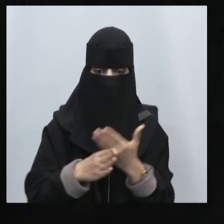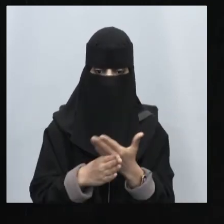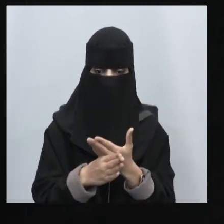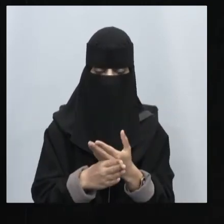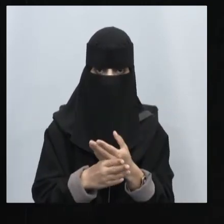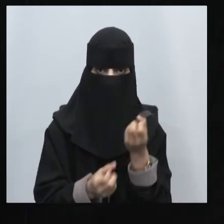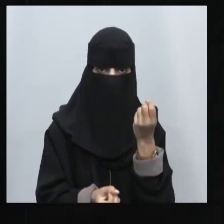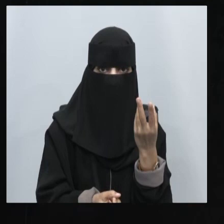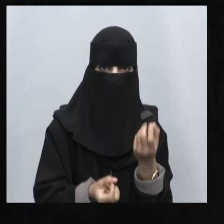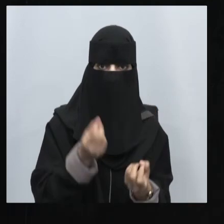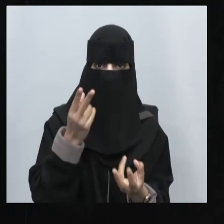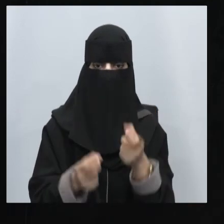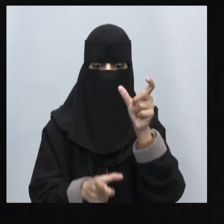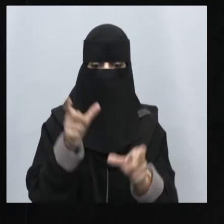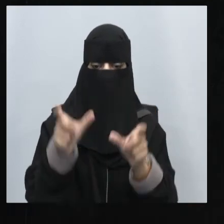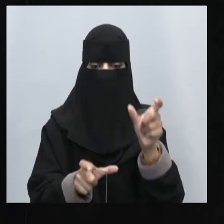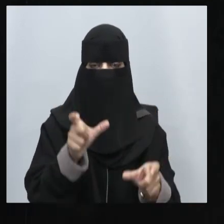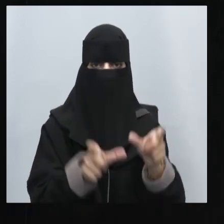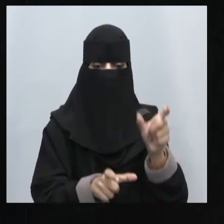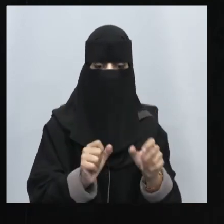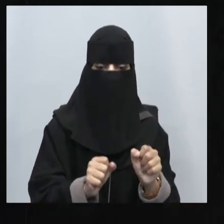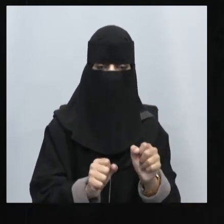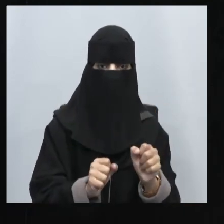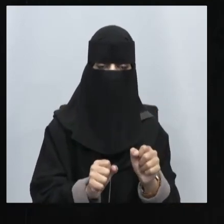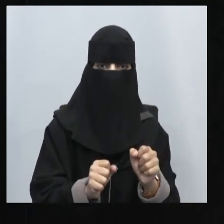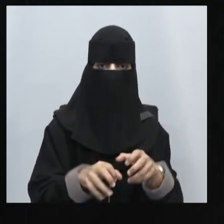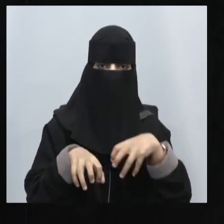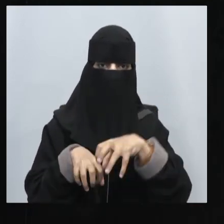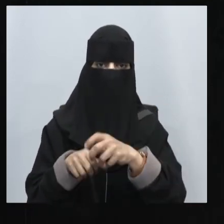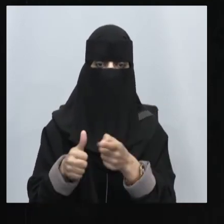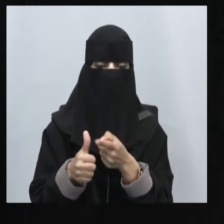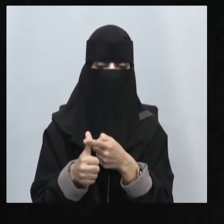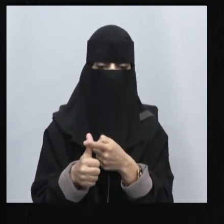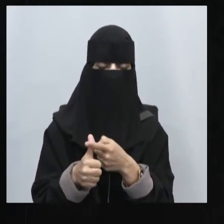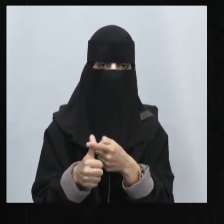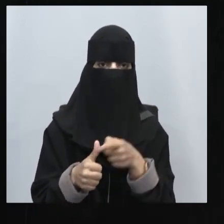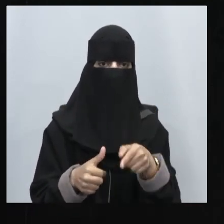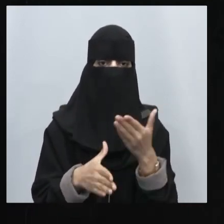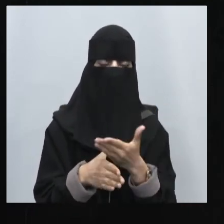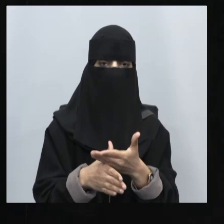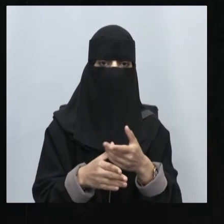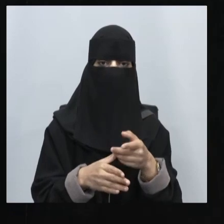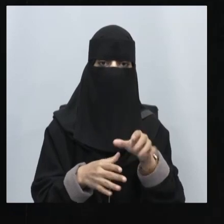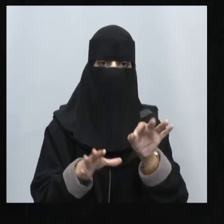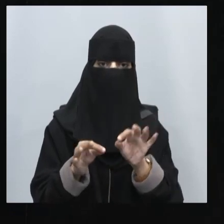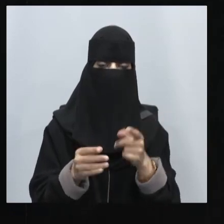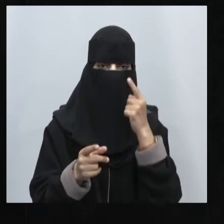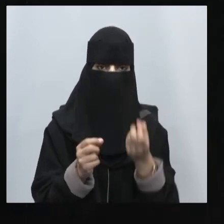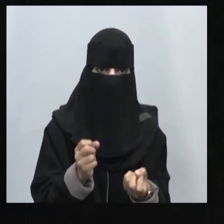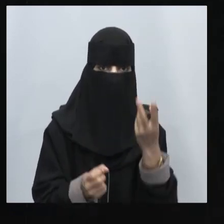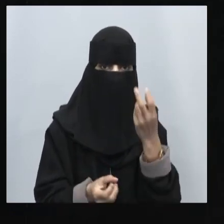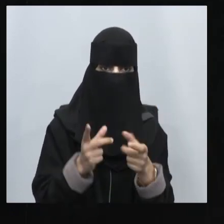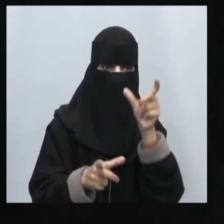برز عدد من الخلفاء العباسين في العصر الاول ما هي الاسباب التي ساعدت على بروز